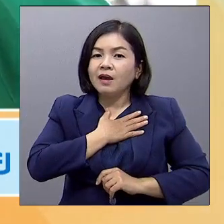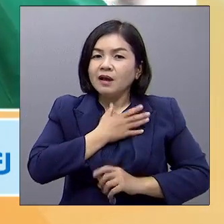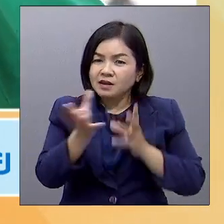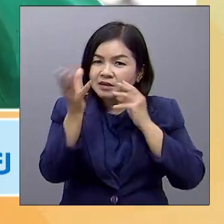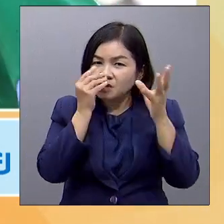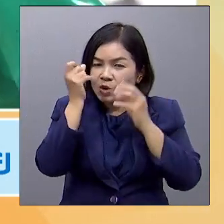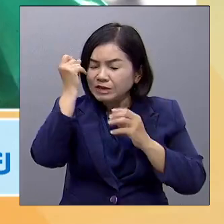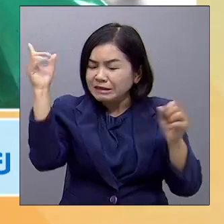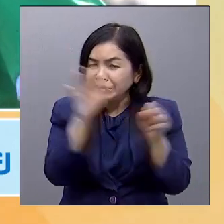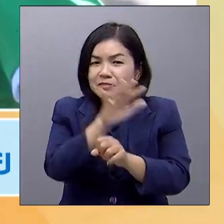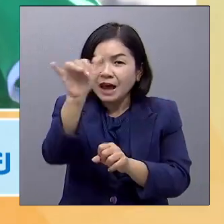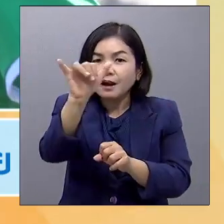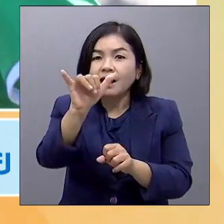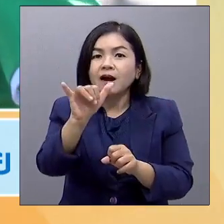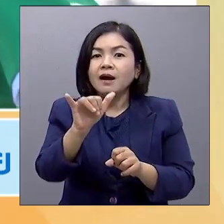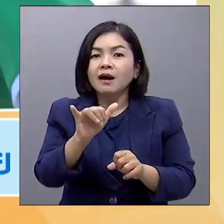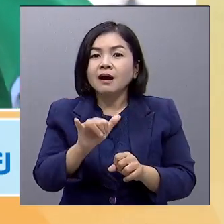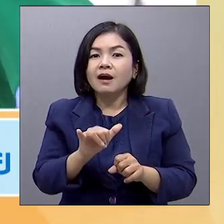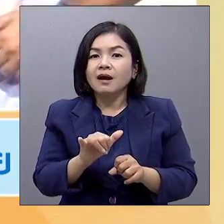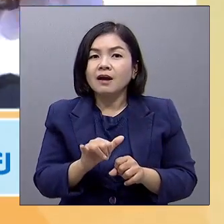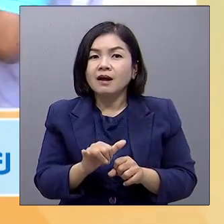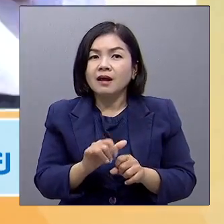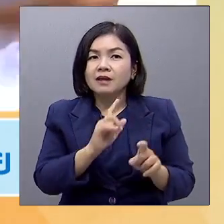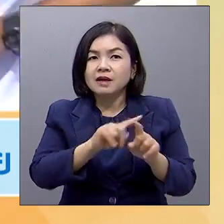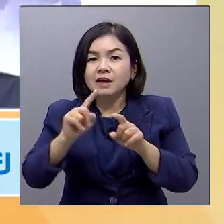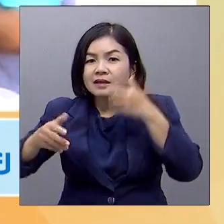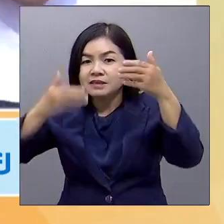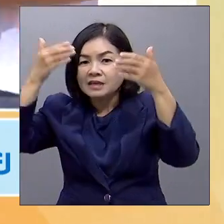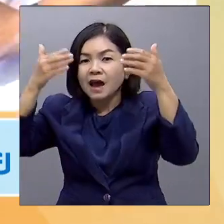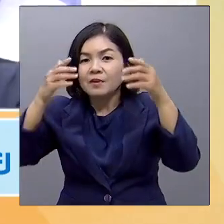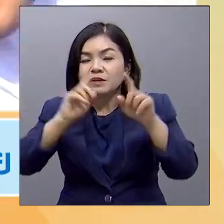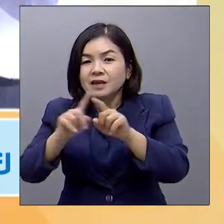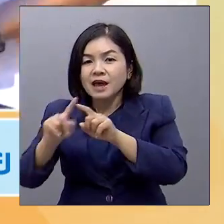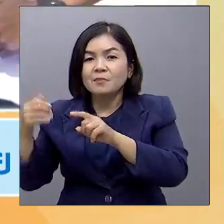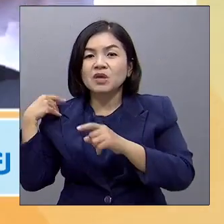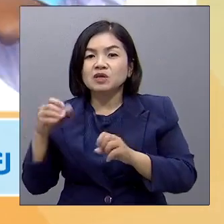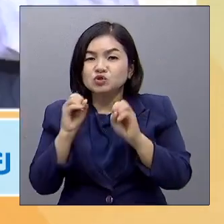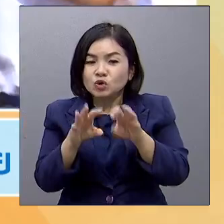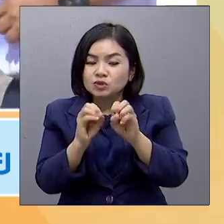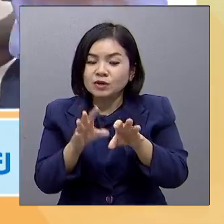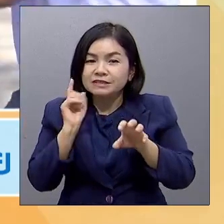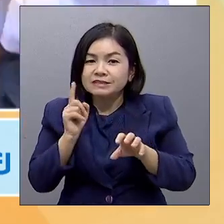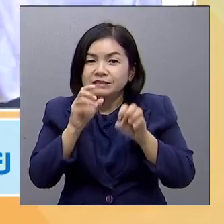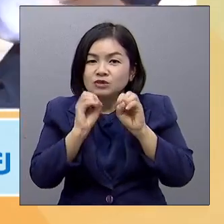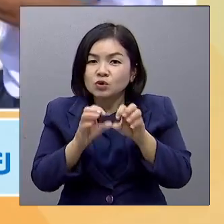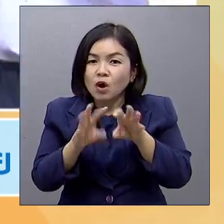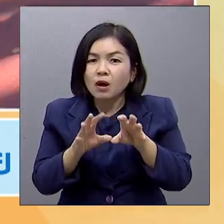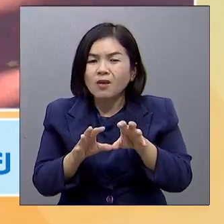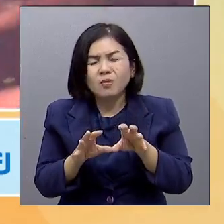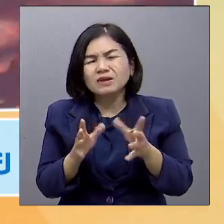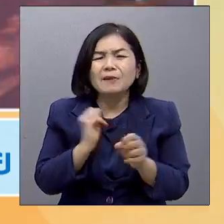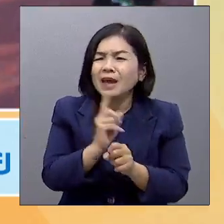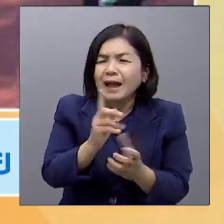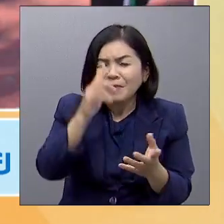้ใจไม่รึกซึ้งพอไม่สามารถจะผูกโยงทักษา unlockเวลาที่ลงสอนจิ ๆ นะคะมัผูกโยงไม่ได้